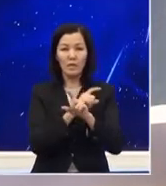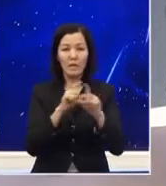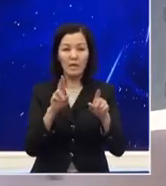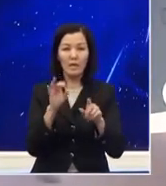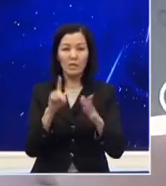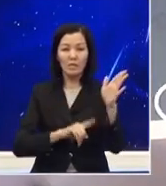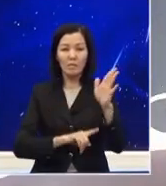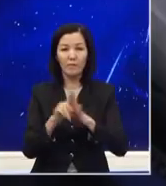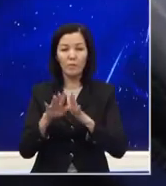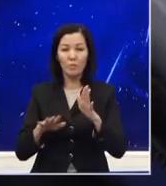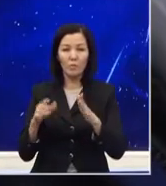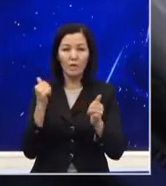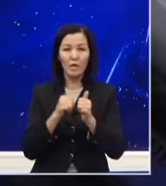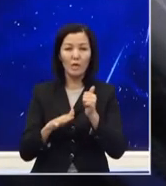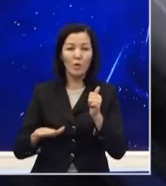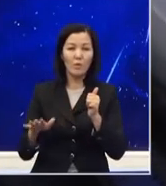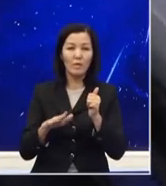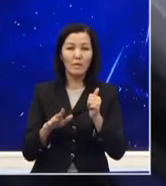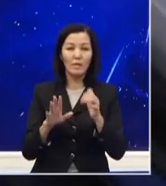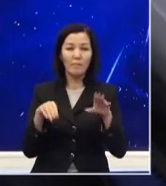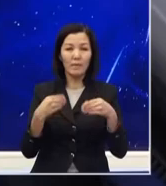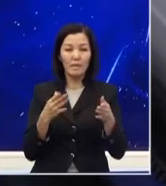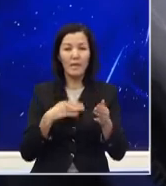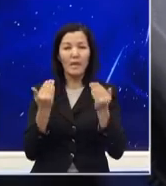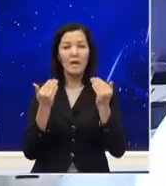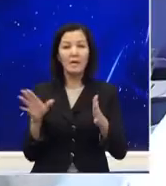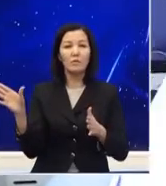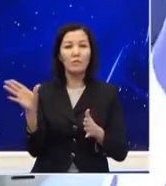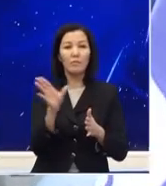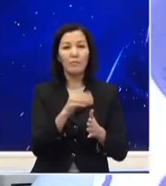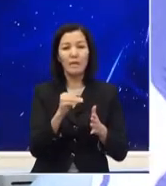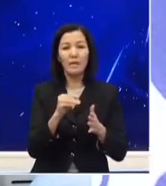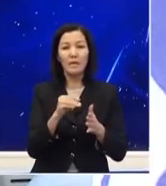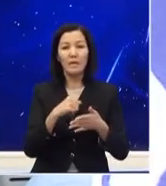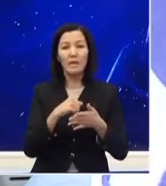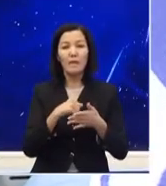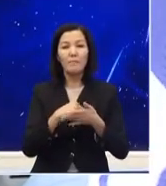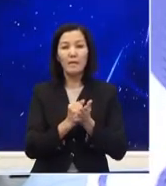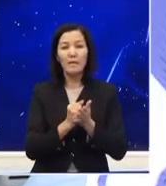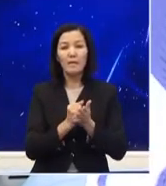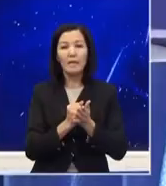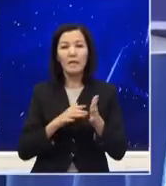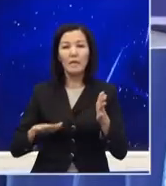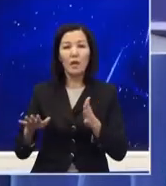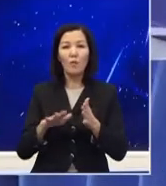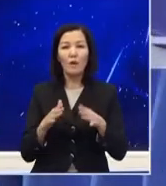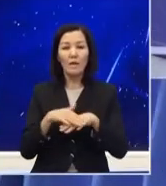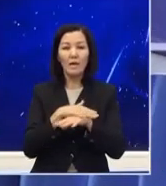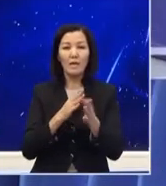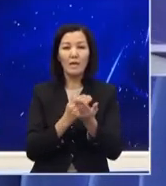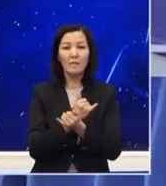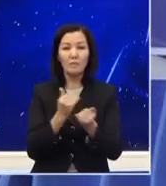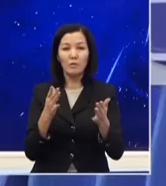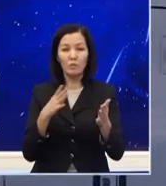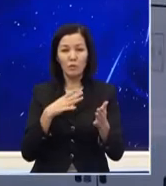басында өңірдегі әр ауданға қолданысқа берілді. Қазір олардың барлығы белгіленген аумақтарда халыққа қызмет көрсетіп жатыр.